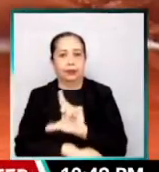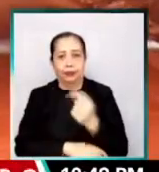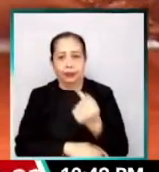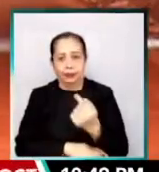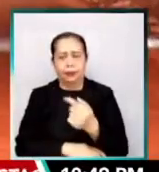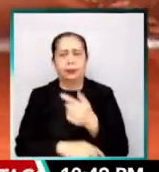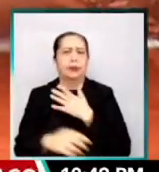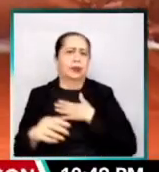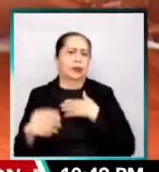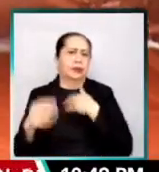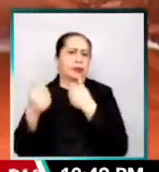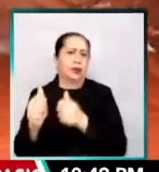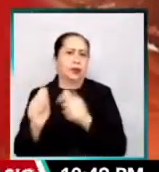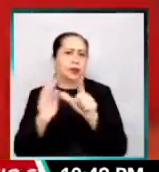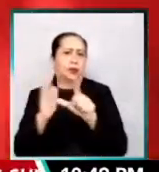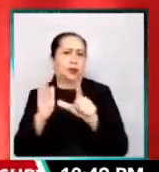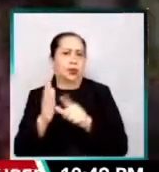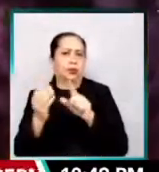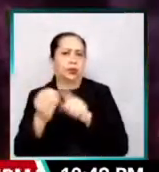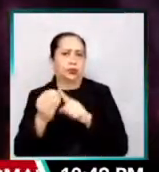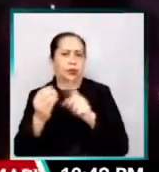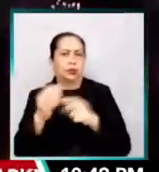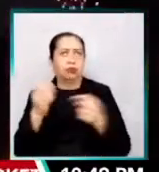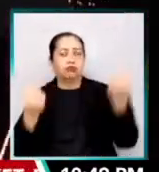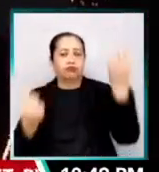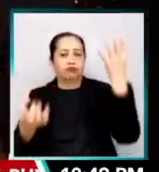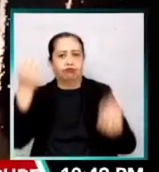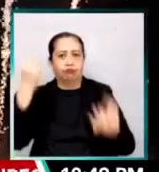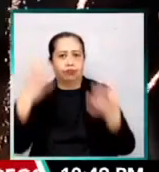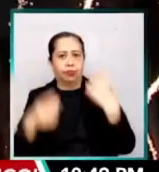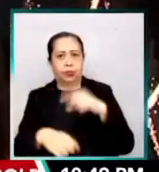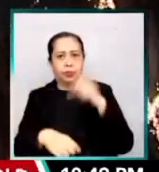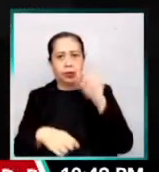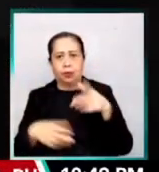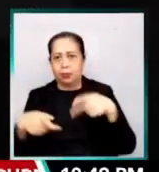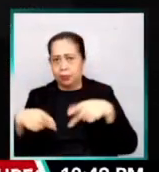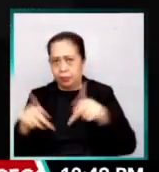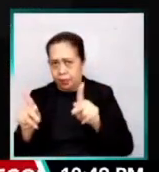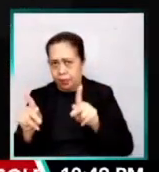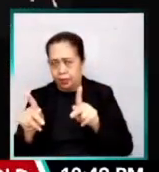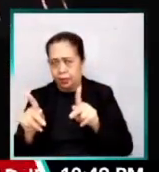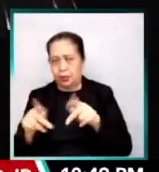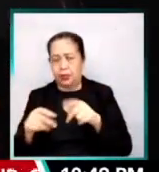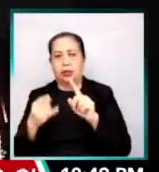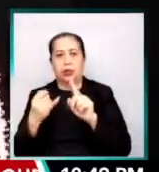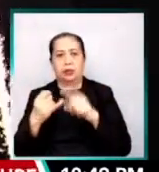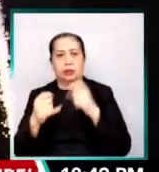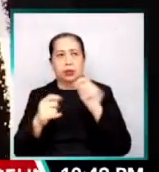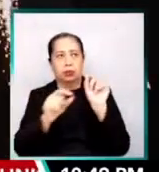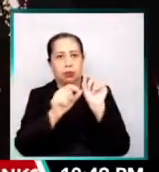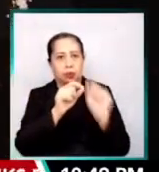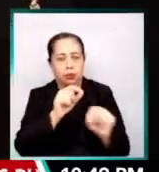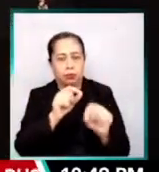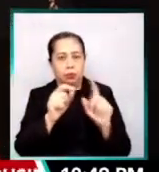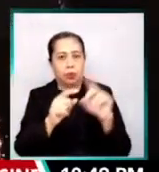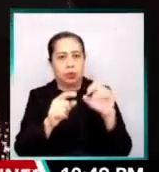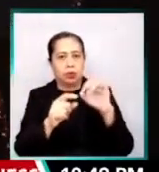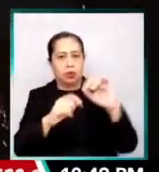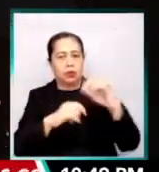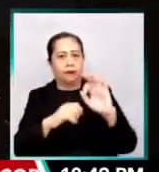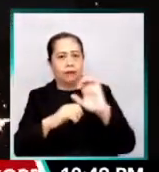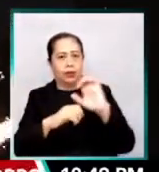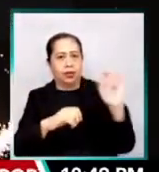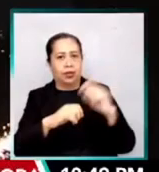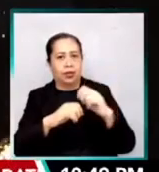mga batas kaugnay sa pagpapaputok. Dapat may permit ang paputok. Sisindihan ng 100 talampakan ng layo sa